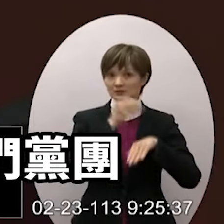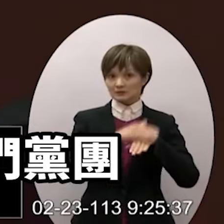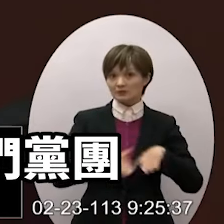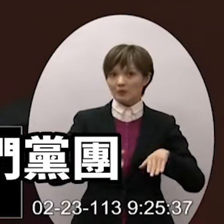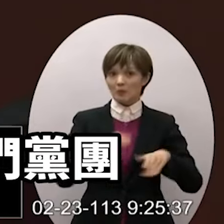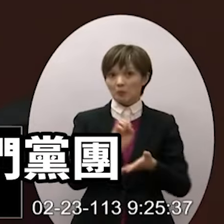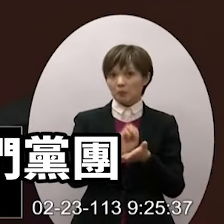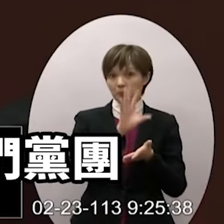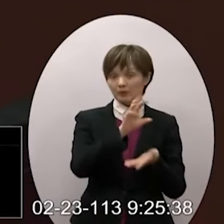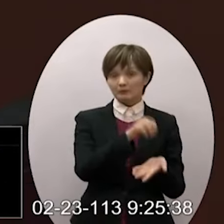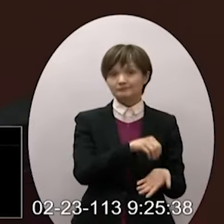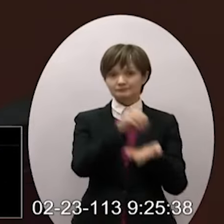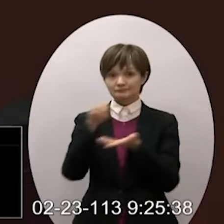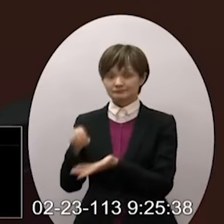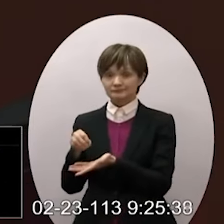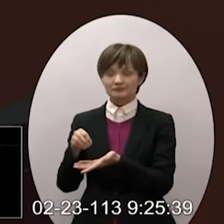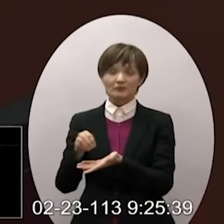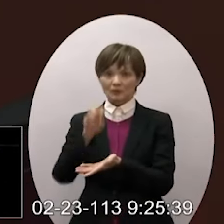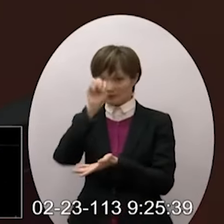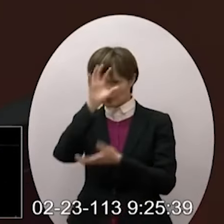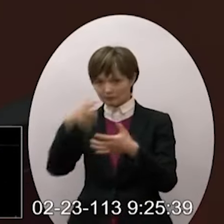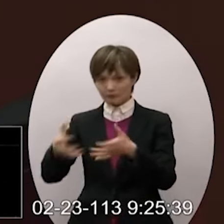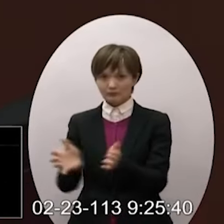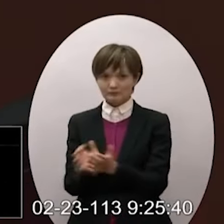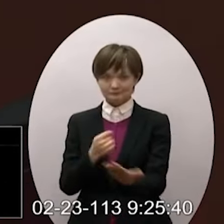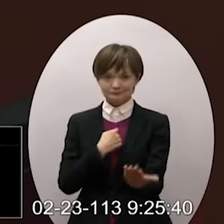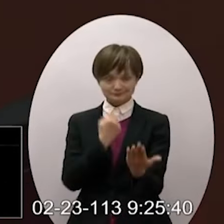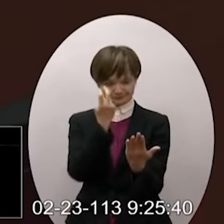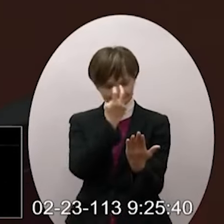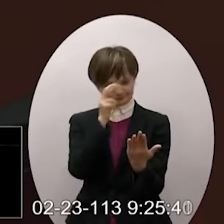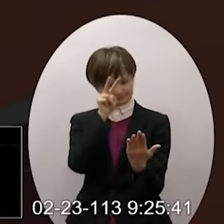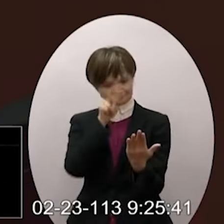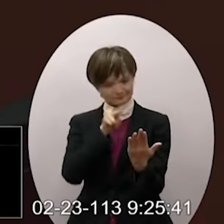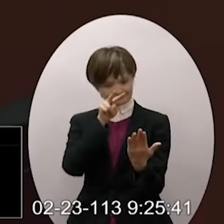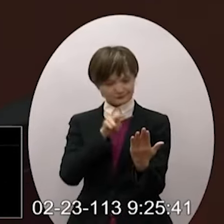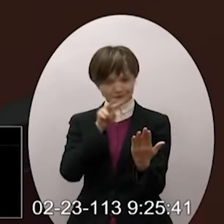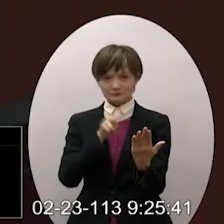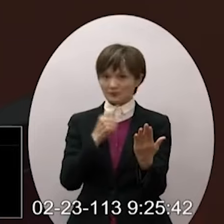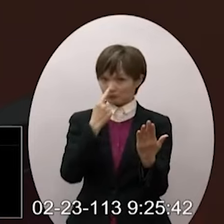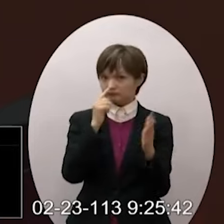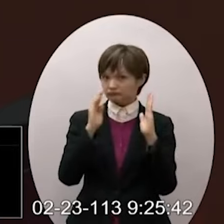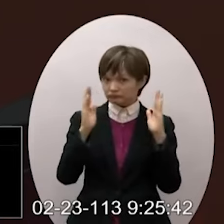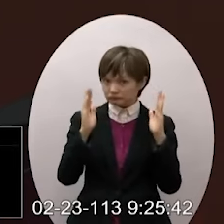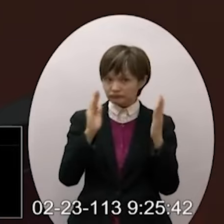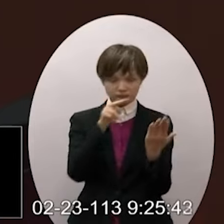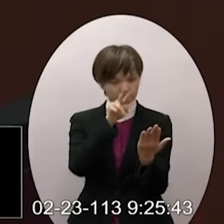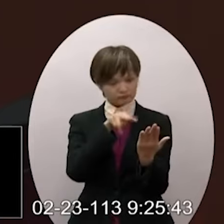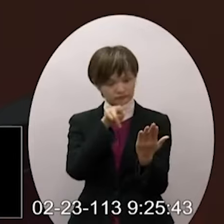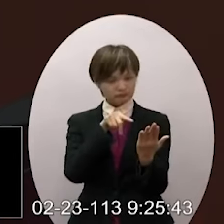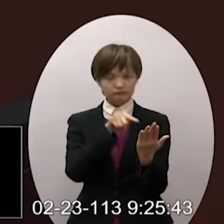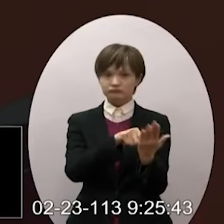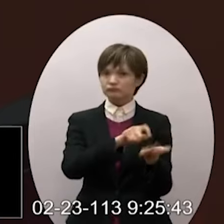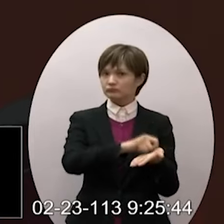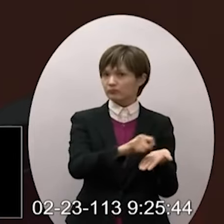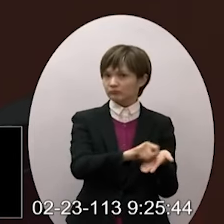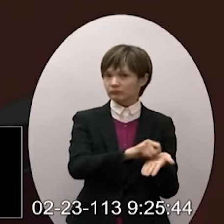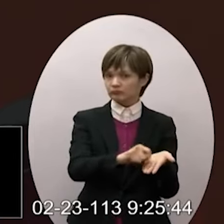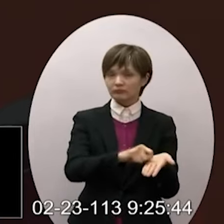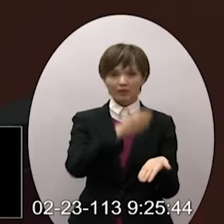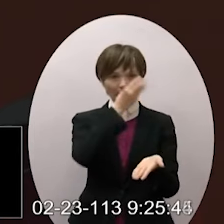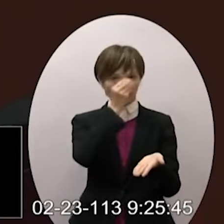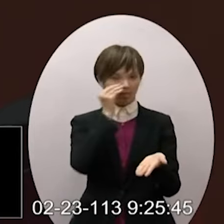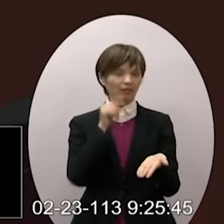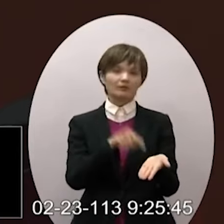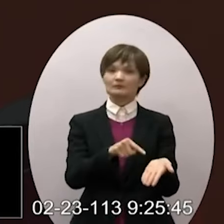党团。那我抱着非常认真的心情在看这份报告，但是 我看得很认真，他们写得非常的随